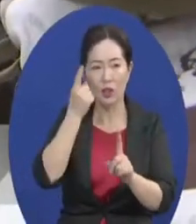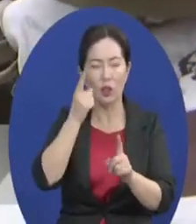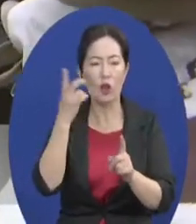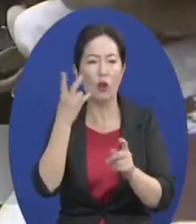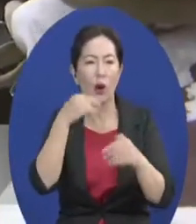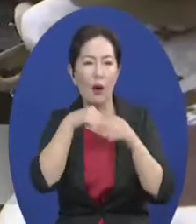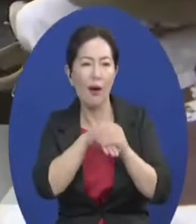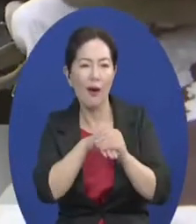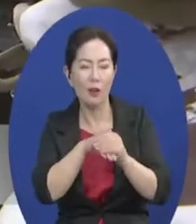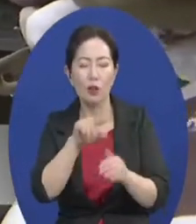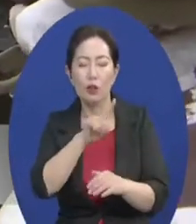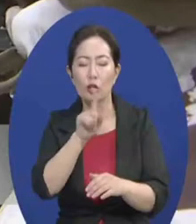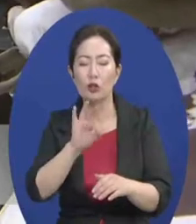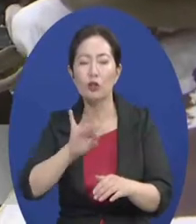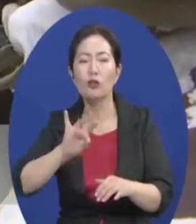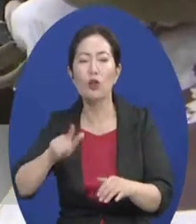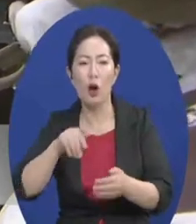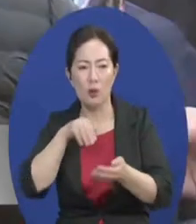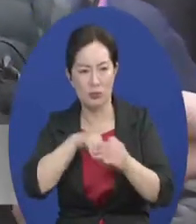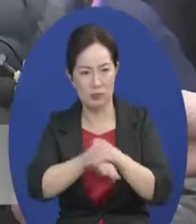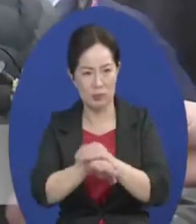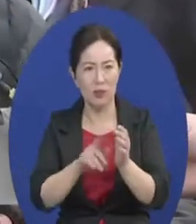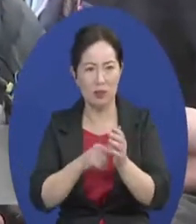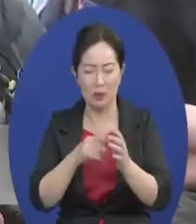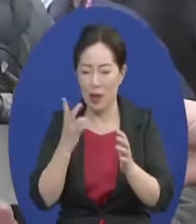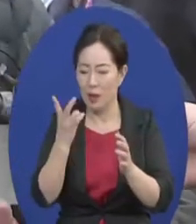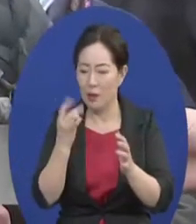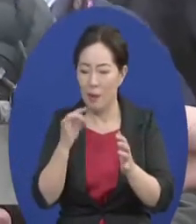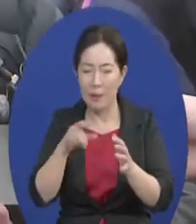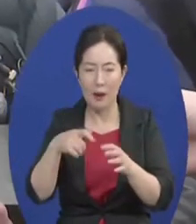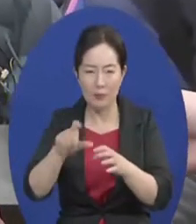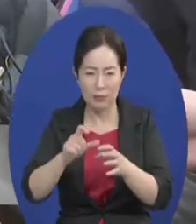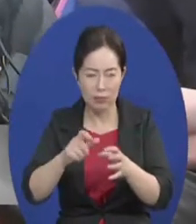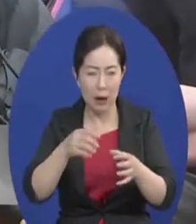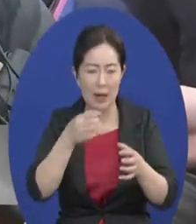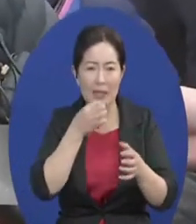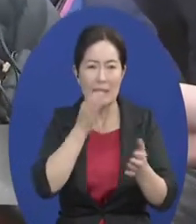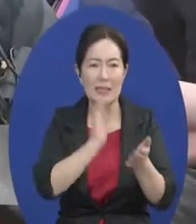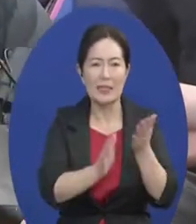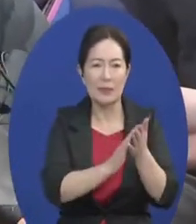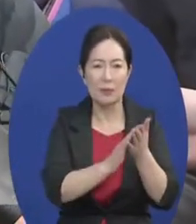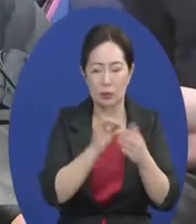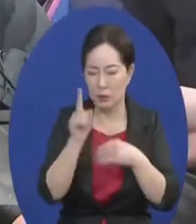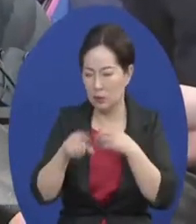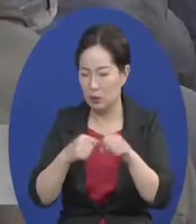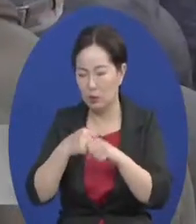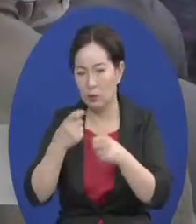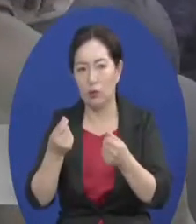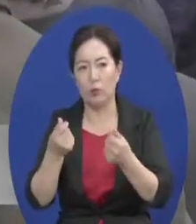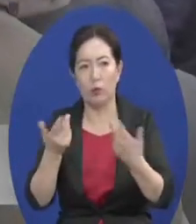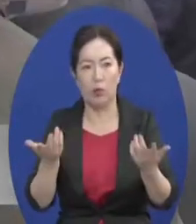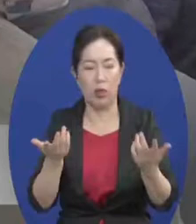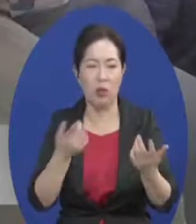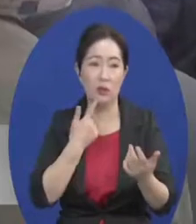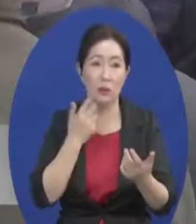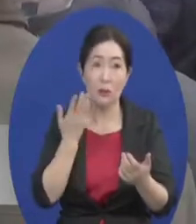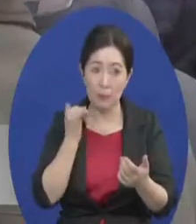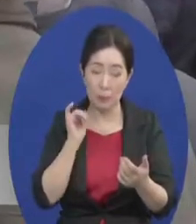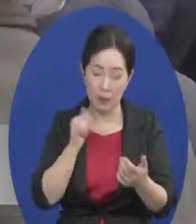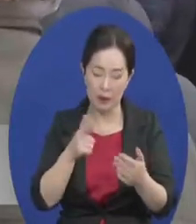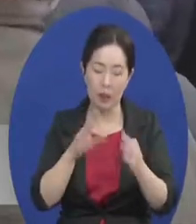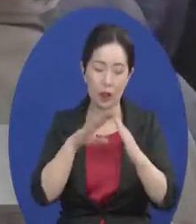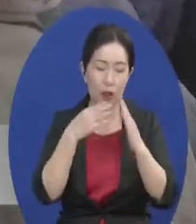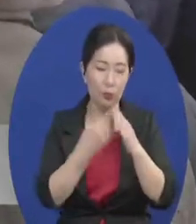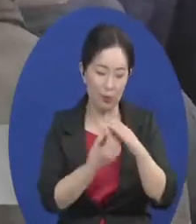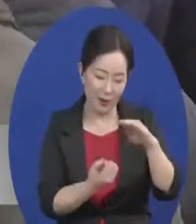ногоо хадгалах зоор хэрэгтэй байгааг хэлж байла. Намрын хідэн сар амжиж хүнсний ногоогоо борлуулахгүй бол нэг жилийн хөдөлмөр үнэгүйдэж үлддэг.